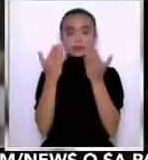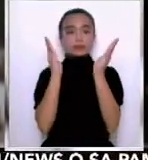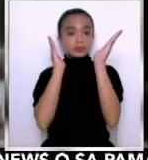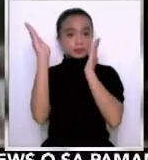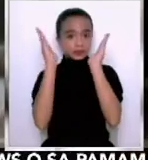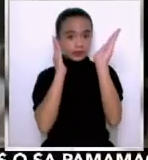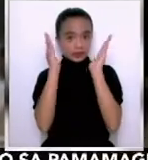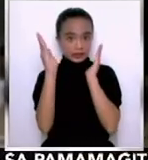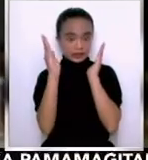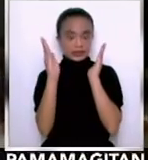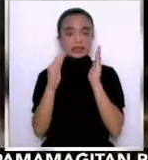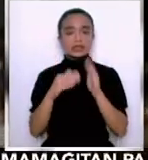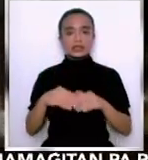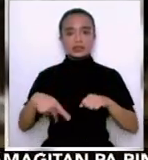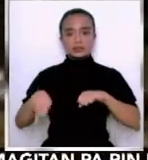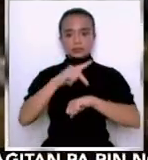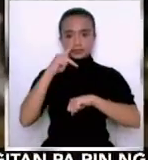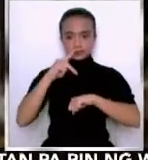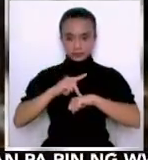panunungkulan sa bayan.